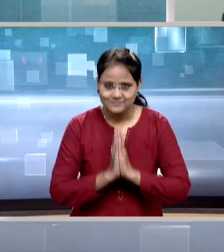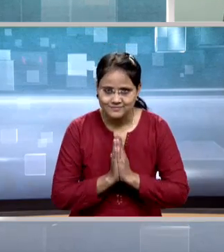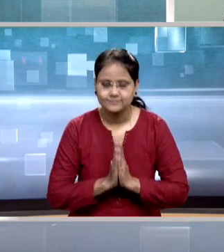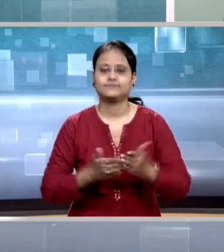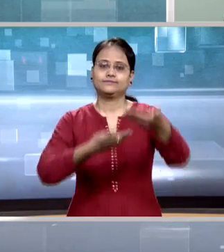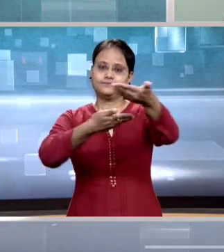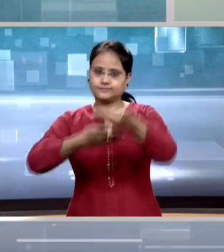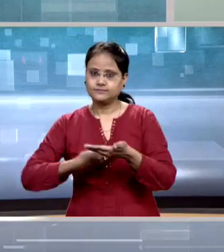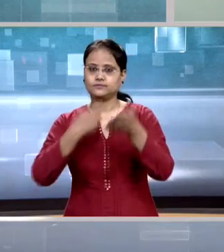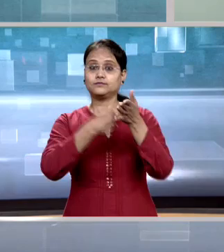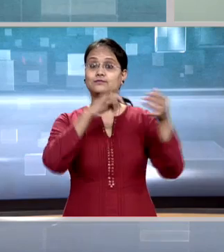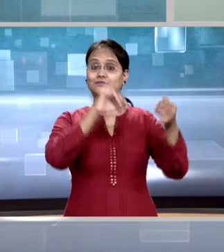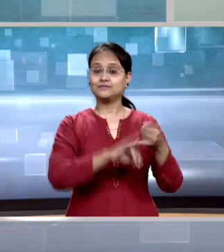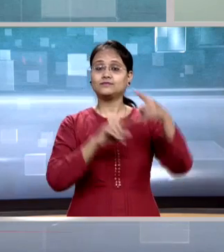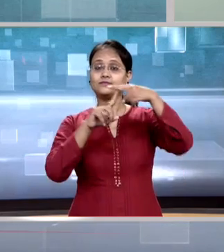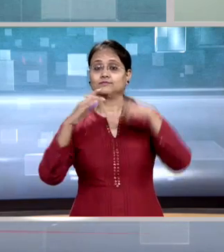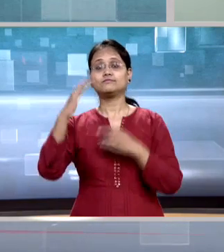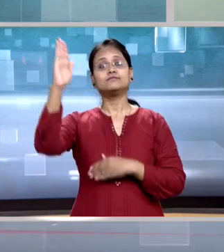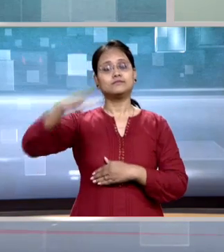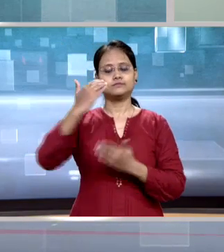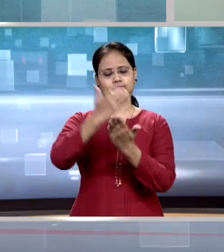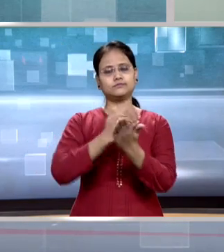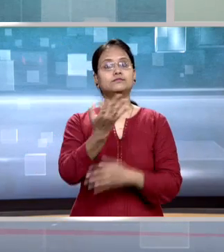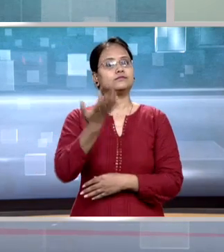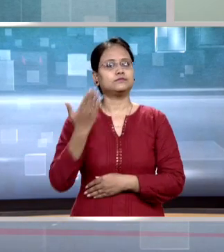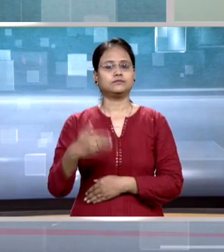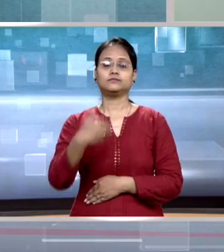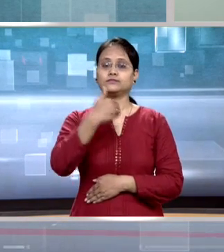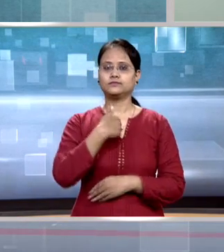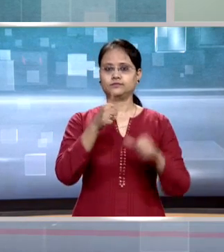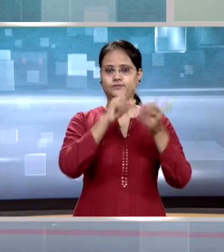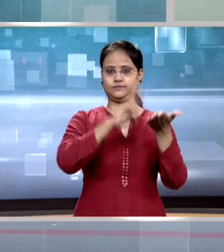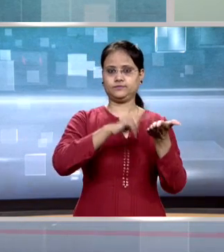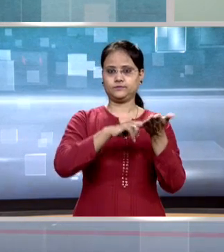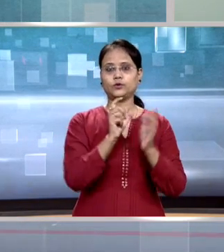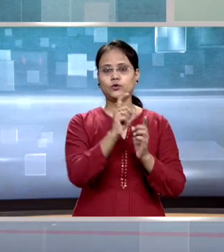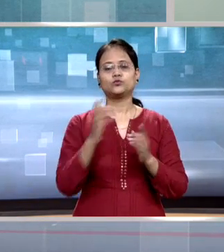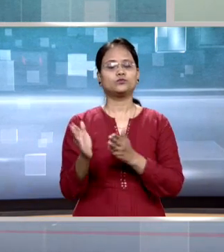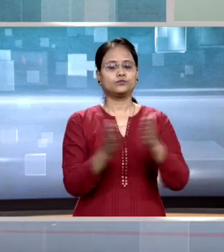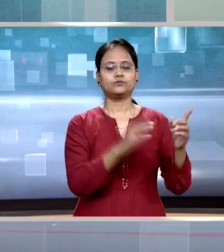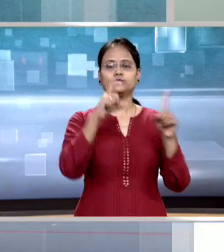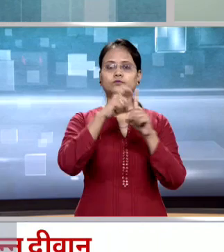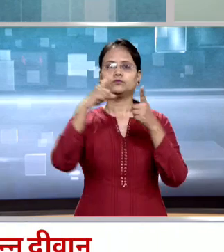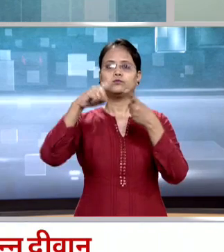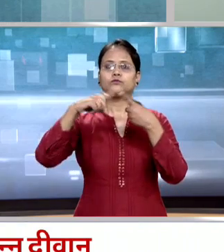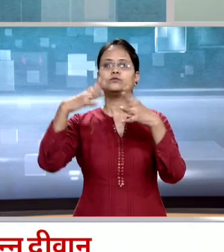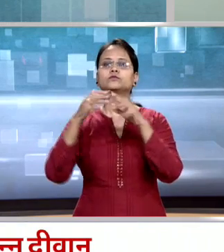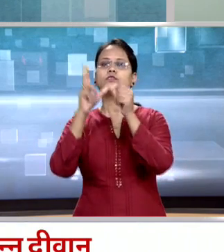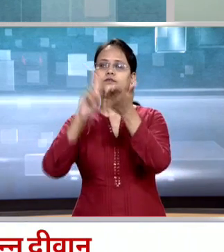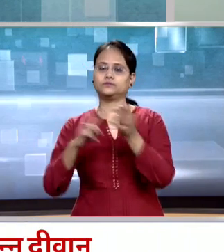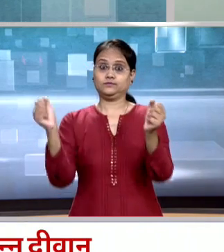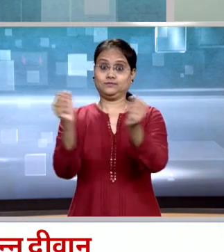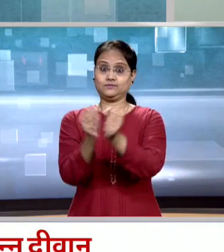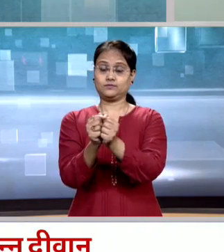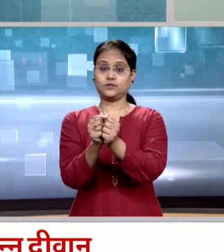नमस्कार, स्वागत है आपका राज्यसभा टीवी के इस खास कार्यक्रम में। मैं अनु दीवान आपके साथ।